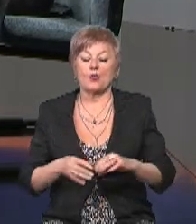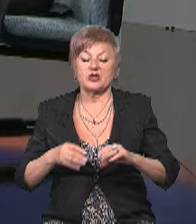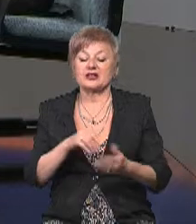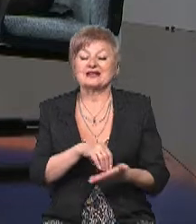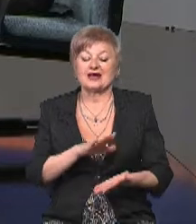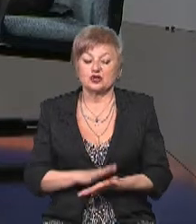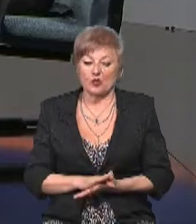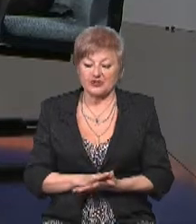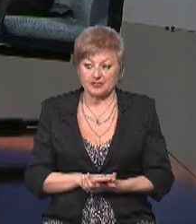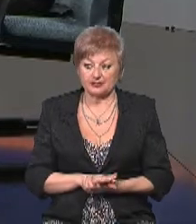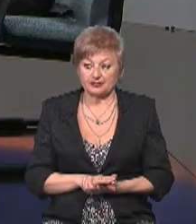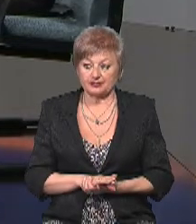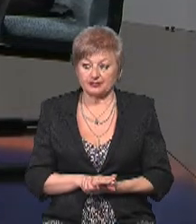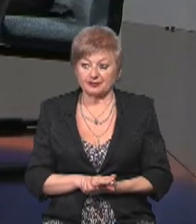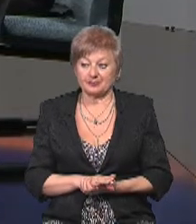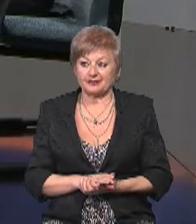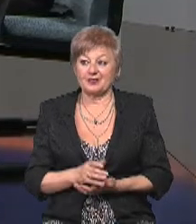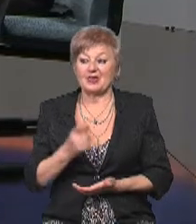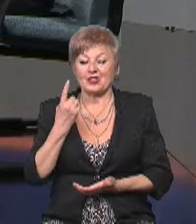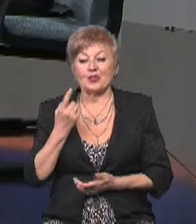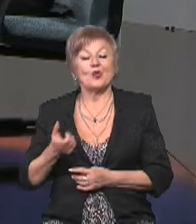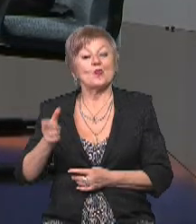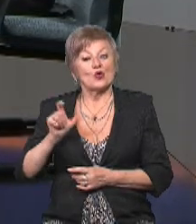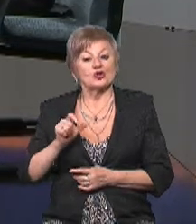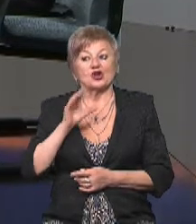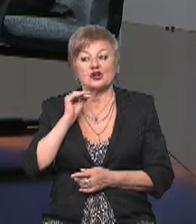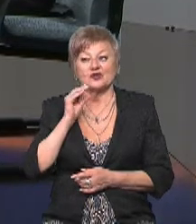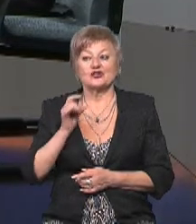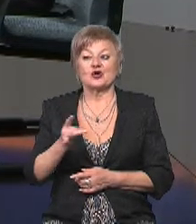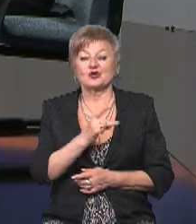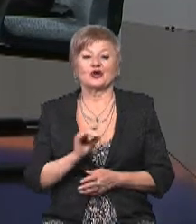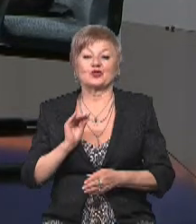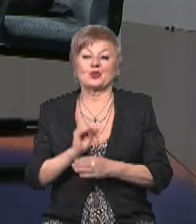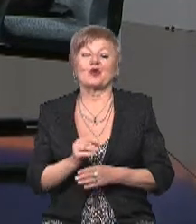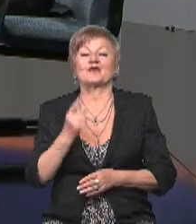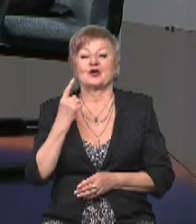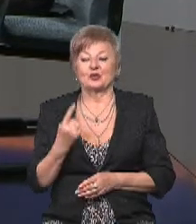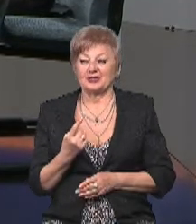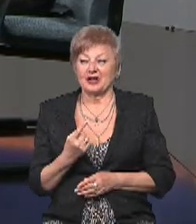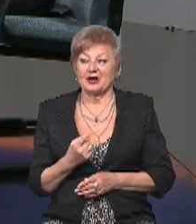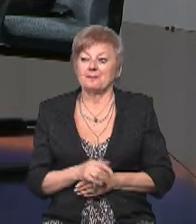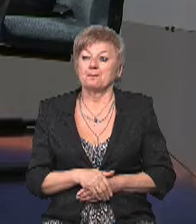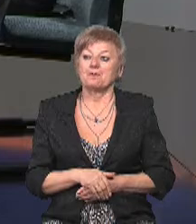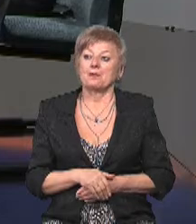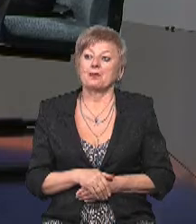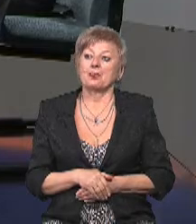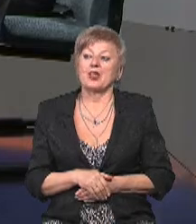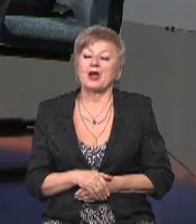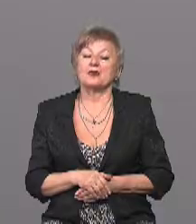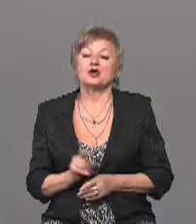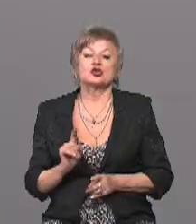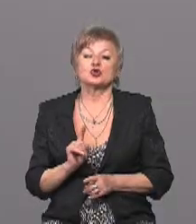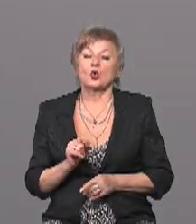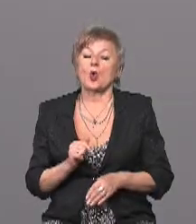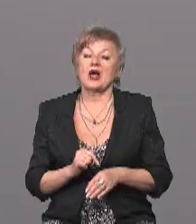зареєстровано. А на одне більше? На одне більше, в Шевченківський район 159 об'єднань. Так, це приємно. Стосовно,